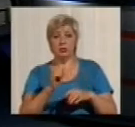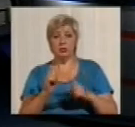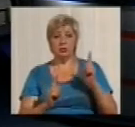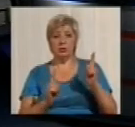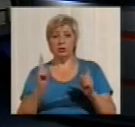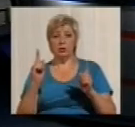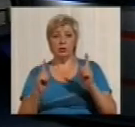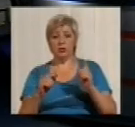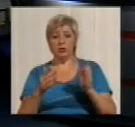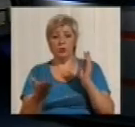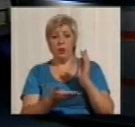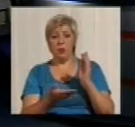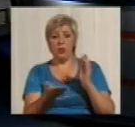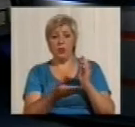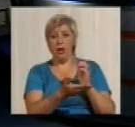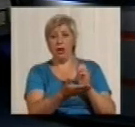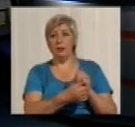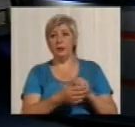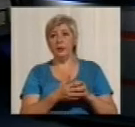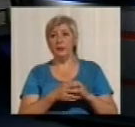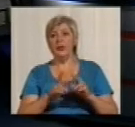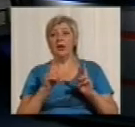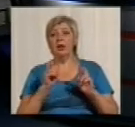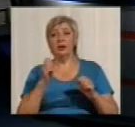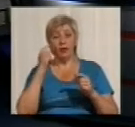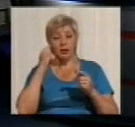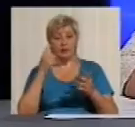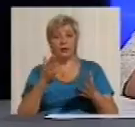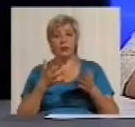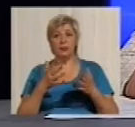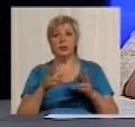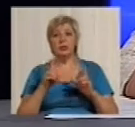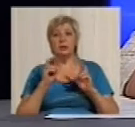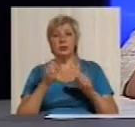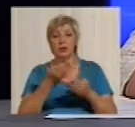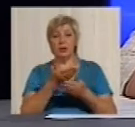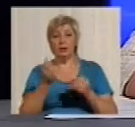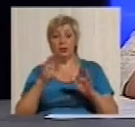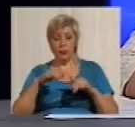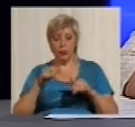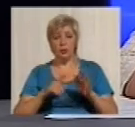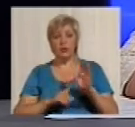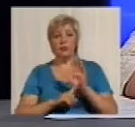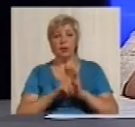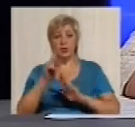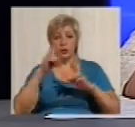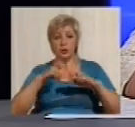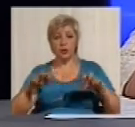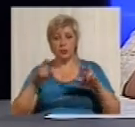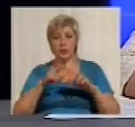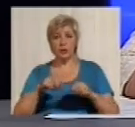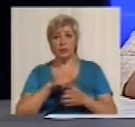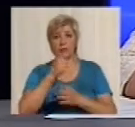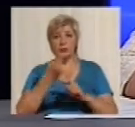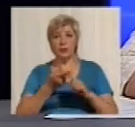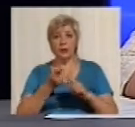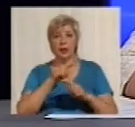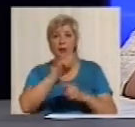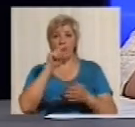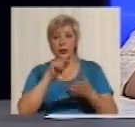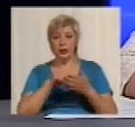пнями. Але, як виявляється, як ви, мабуть, потім уже почали копати і розбиратися у питанні, що це історія